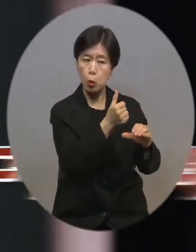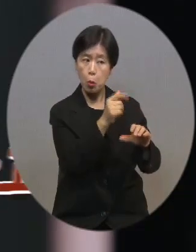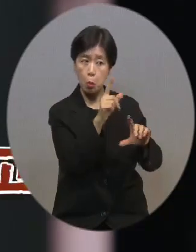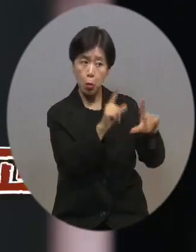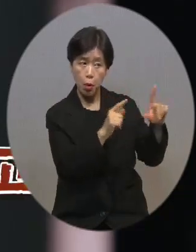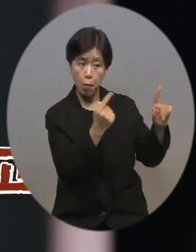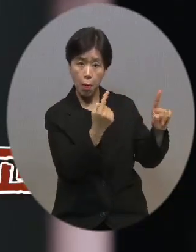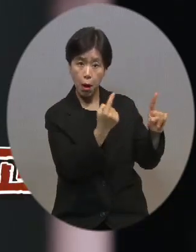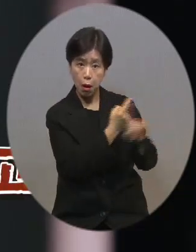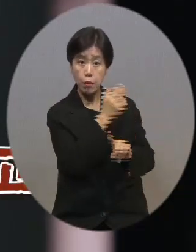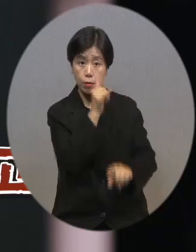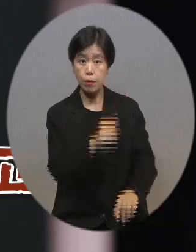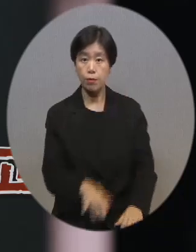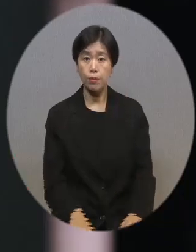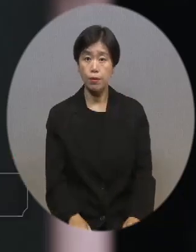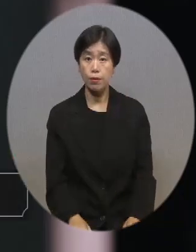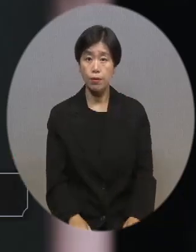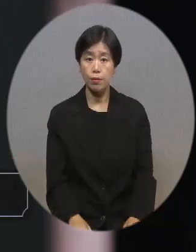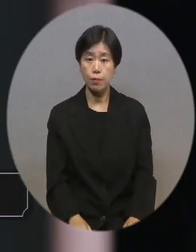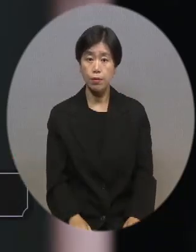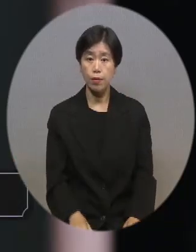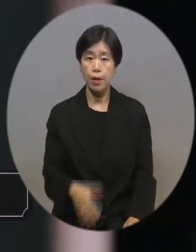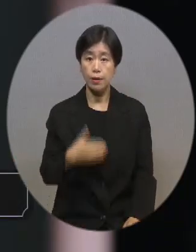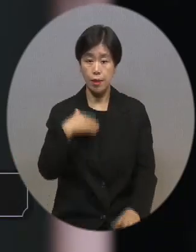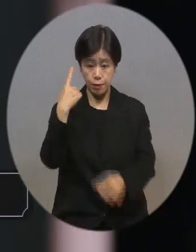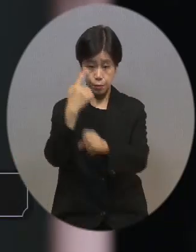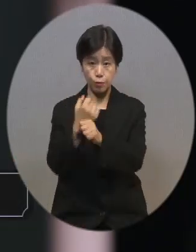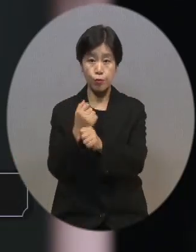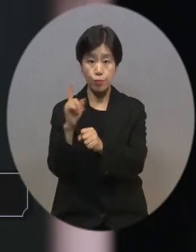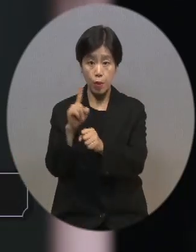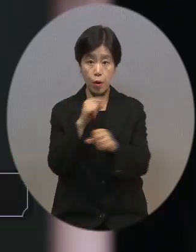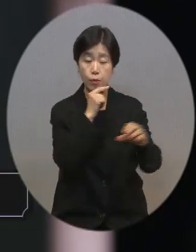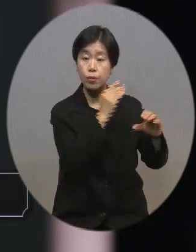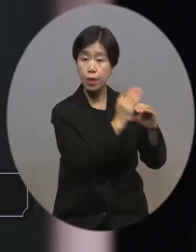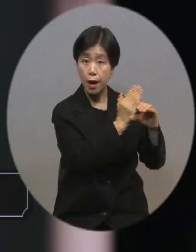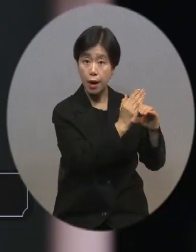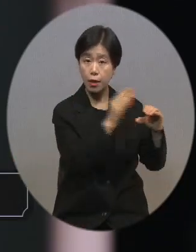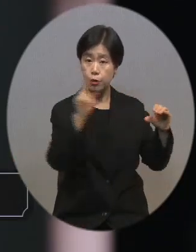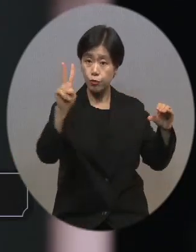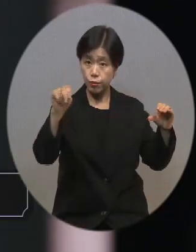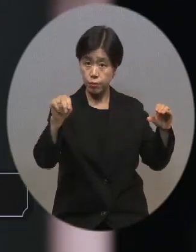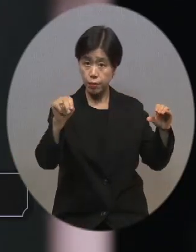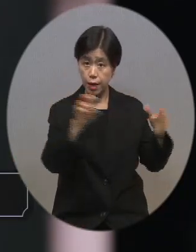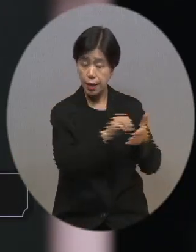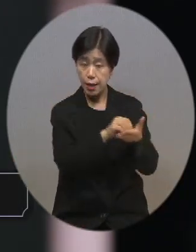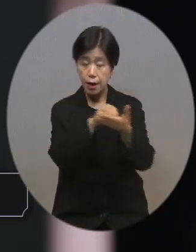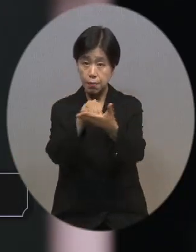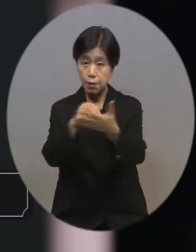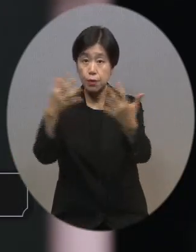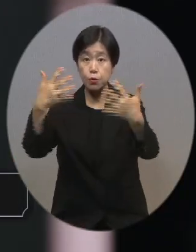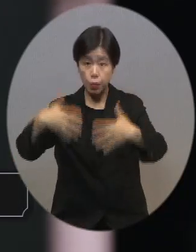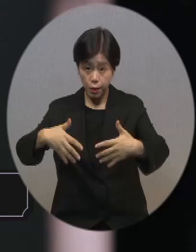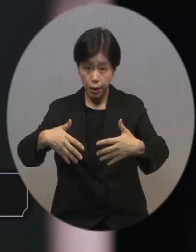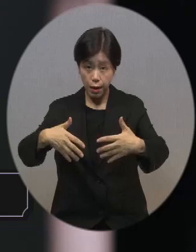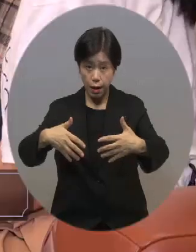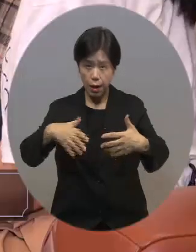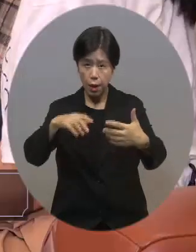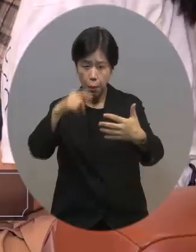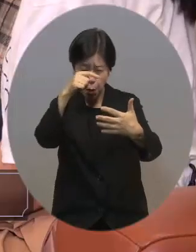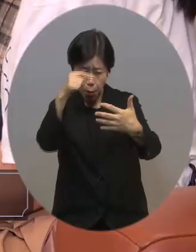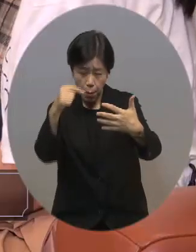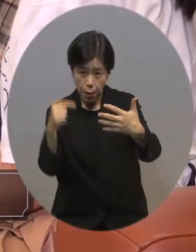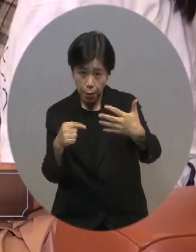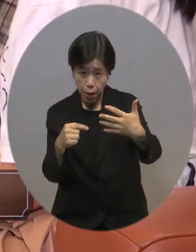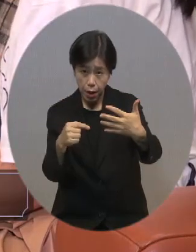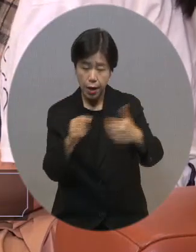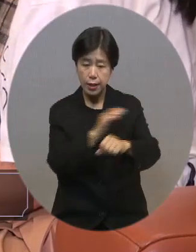태도가 바뀌더라고요. 제가 주로 연구하는 게 북한이 유엔에 가입한 조약들이나 얼마나